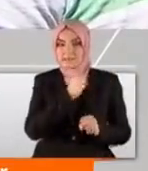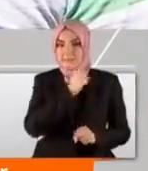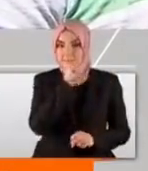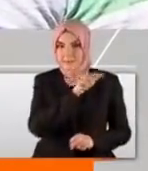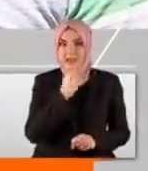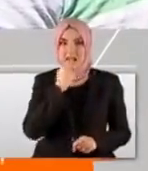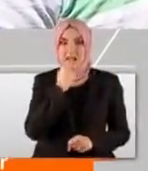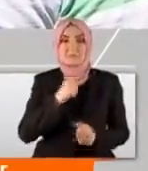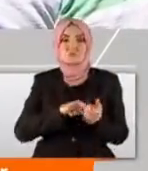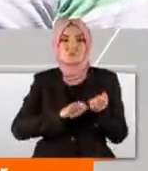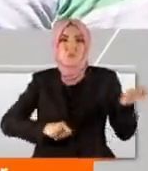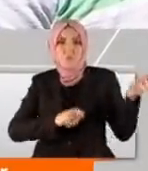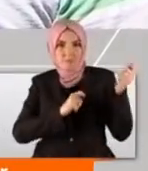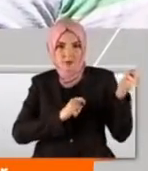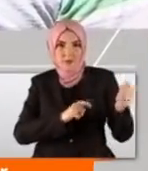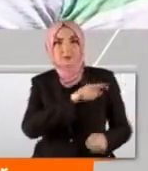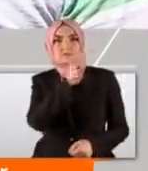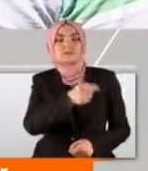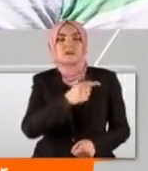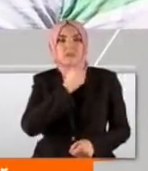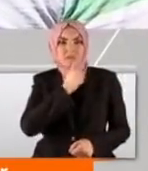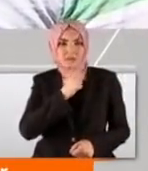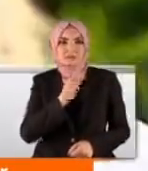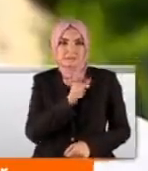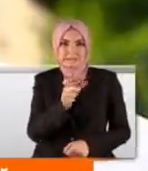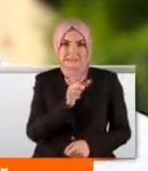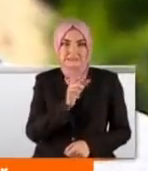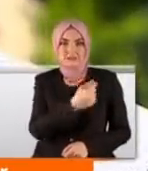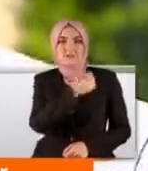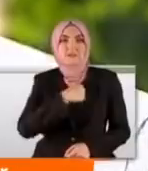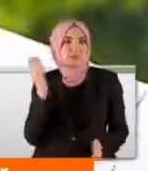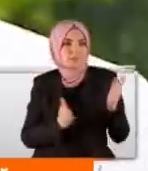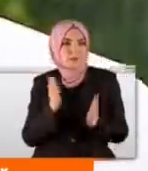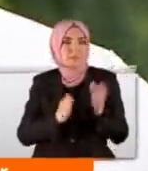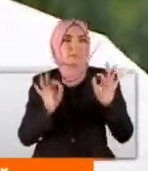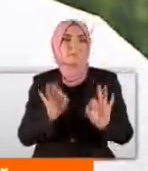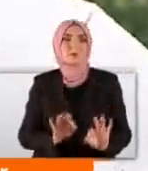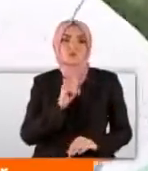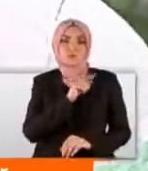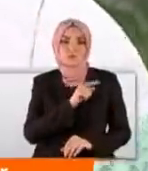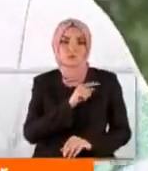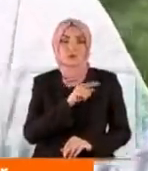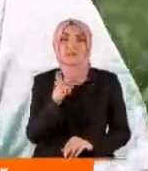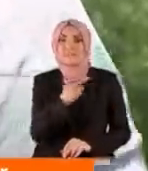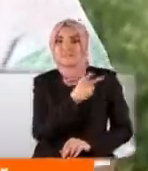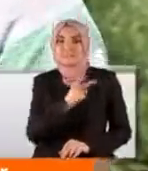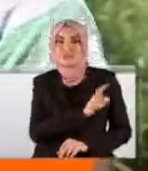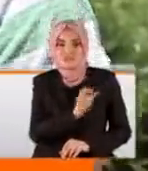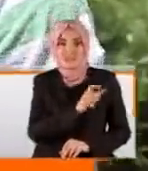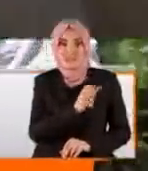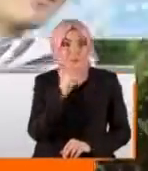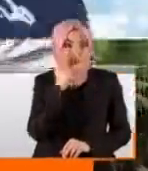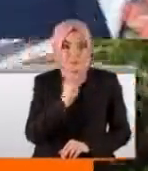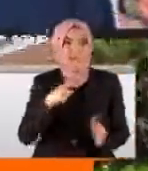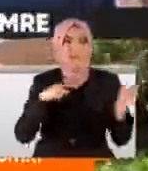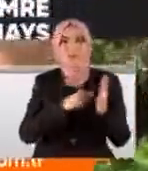da silahla bizi ateş etmeye başladı. Bizi darp etmeye başladılar. Batuhan Karanlıkoğlu o iki cinayette de hedefteydi.